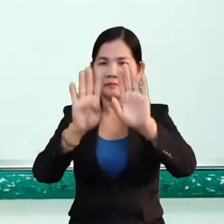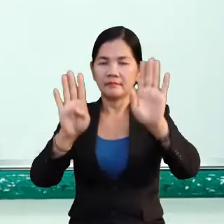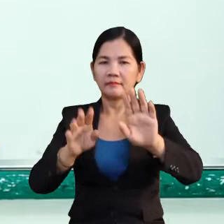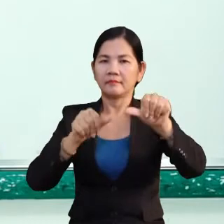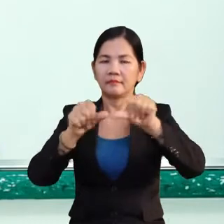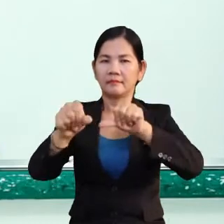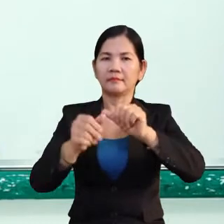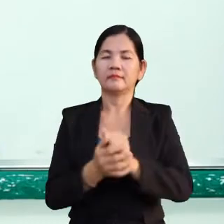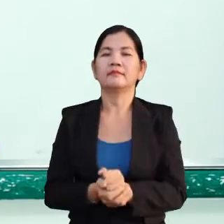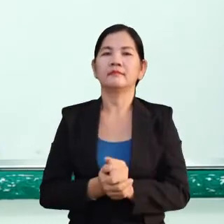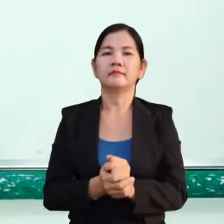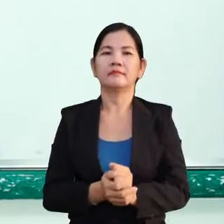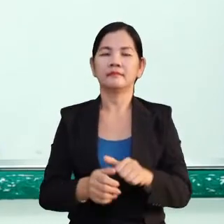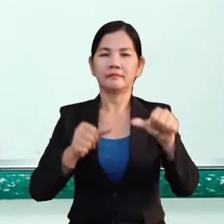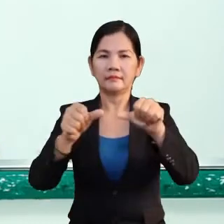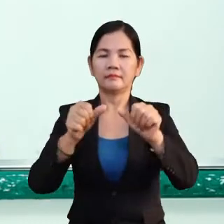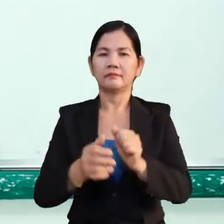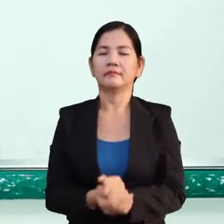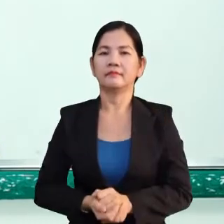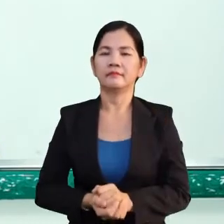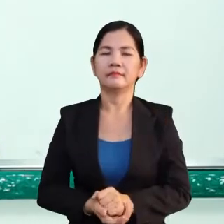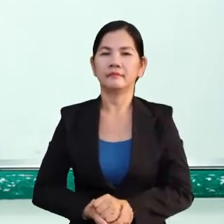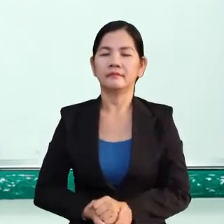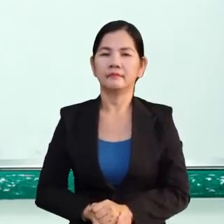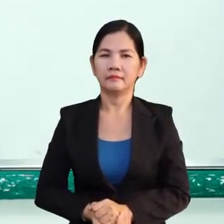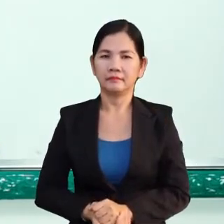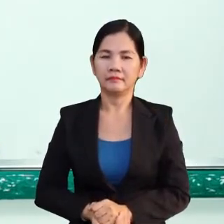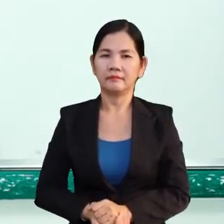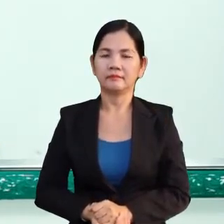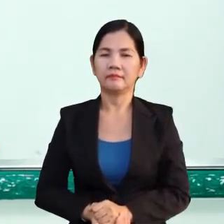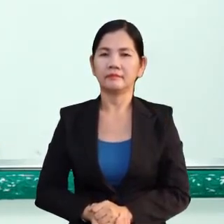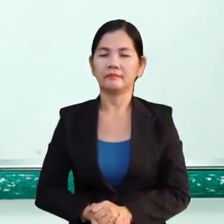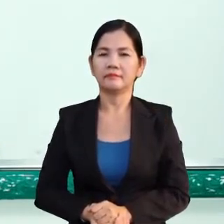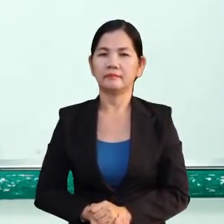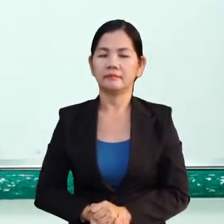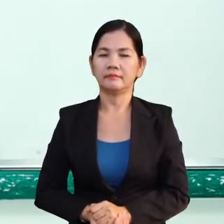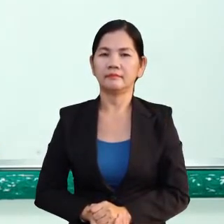កគ្រូនឹងបិទរូបនៅលើក្តារខៀនដែរ